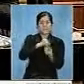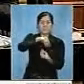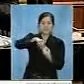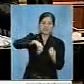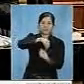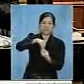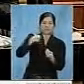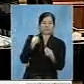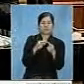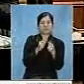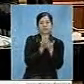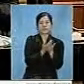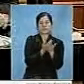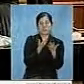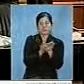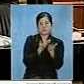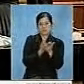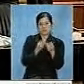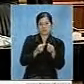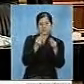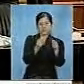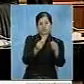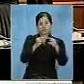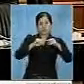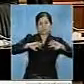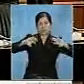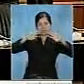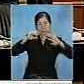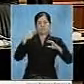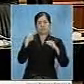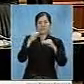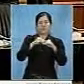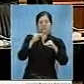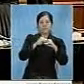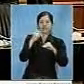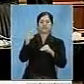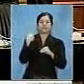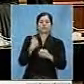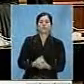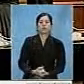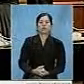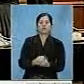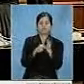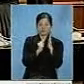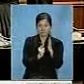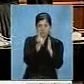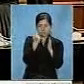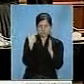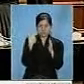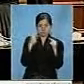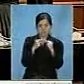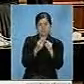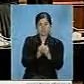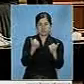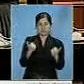การจ่ายเงินบำนาญข้าราชการเหล่านั้นจะทะยานเพิ่มสูงขึ้นดังนั้นก่อนที่จะเริ่มเรื่องใหม่เรื่องเก่าแก้ไ